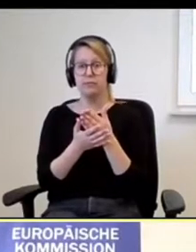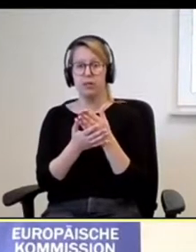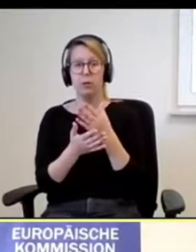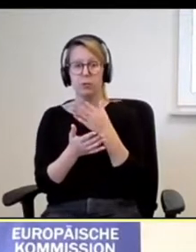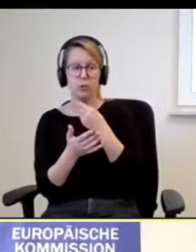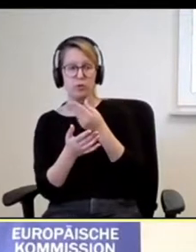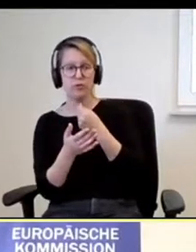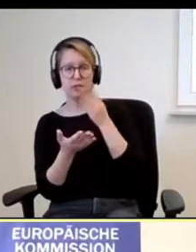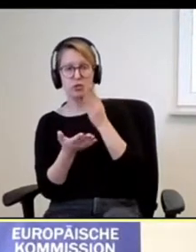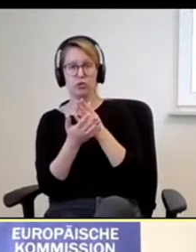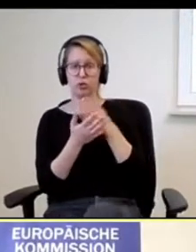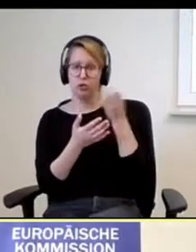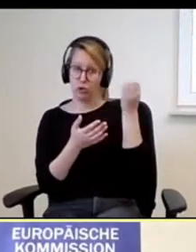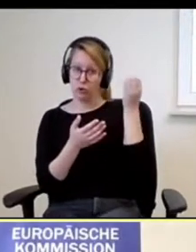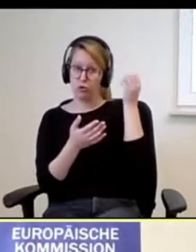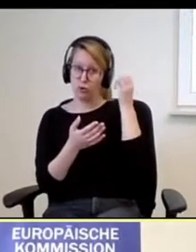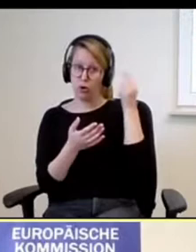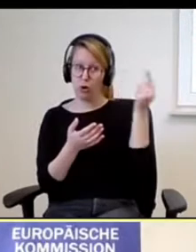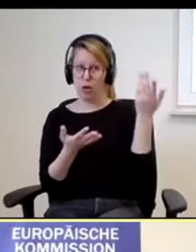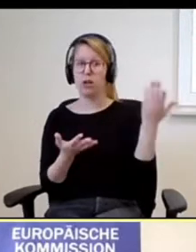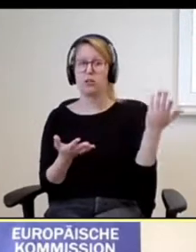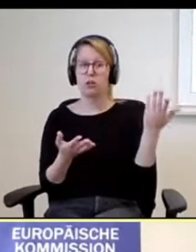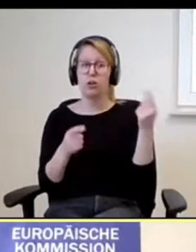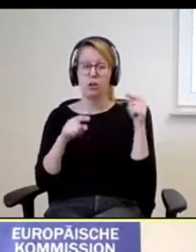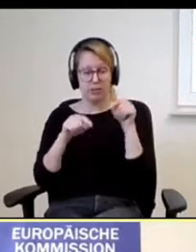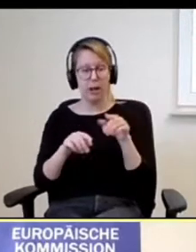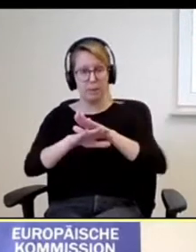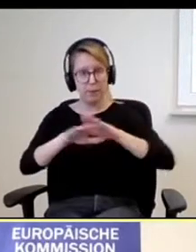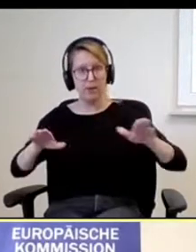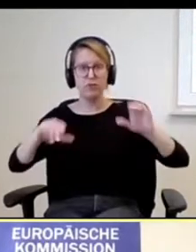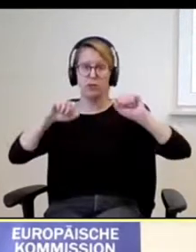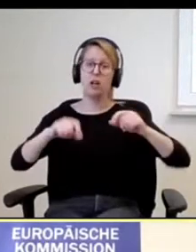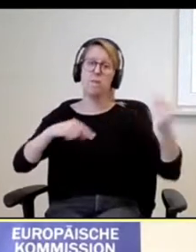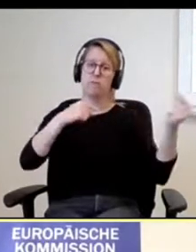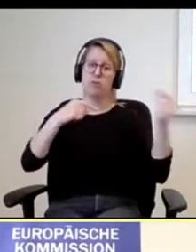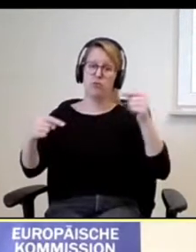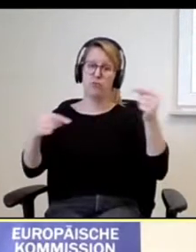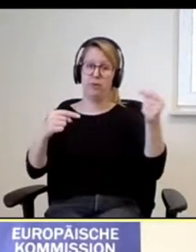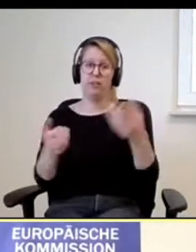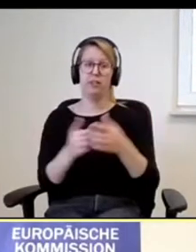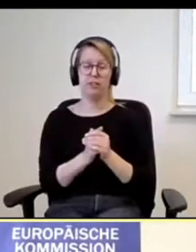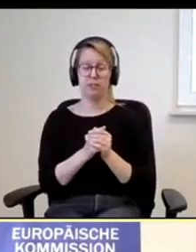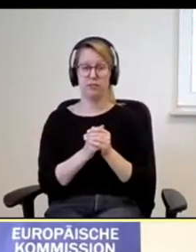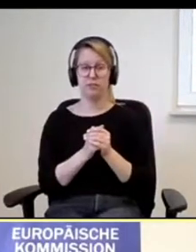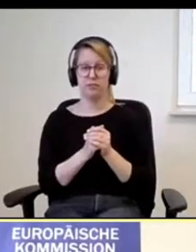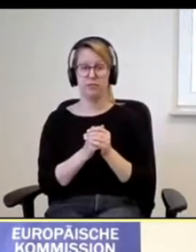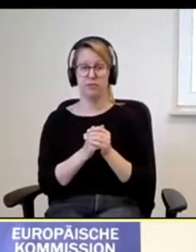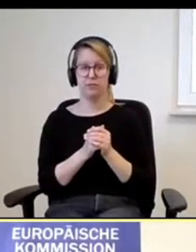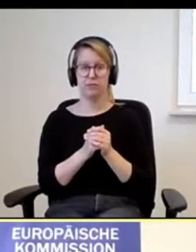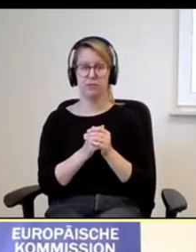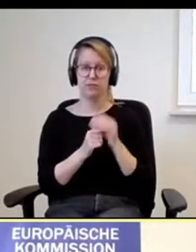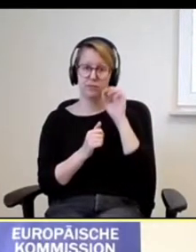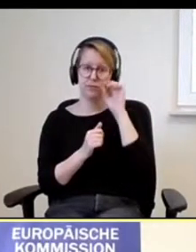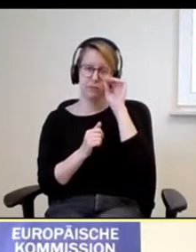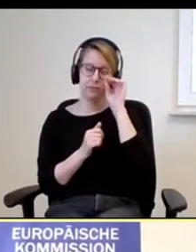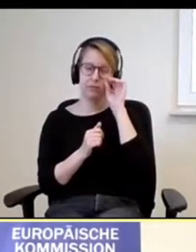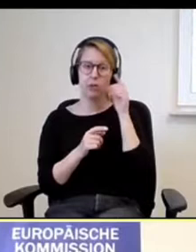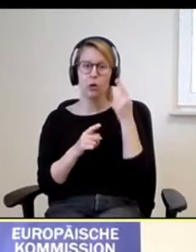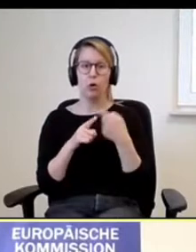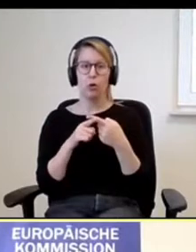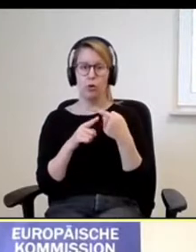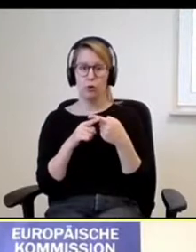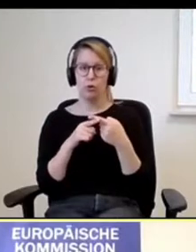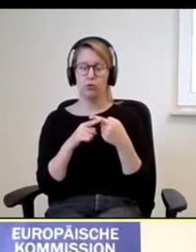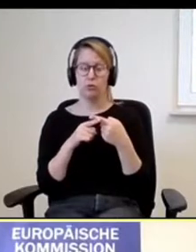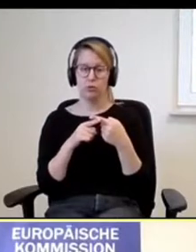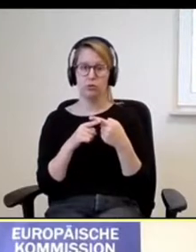nous. Mais cette plateforme est aussi un outil très intéressant parce que l'idée, c'est que